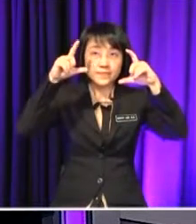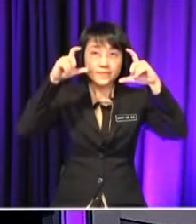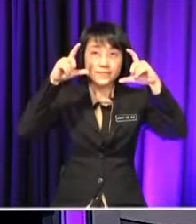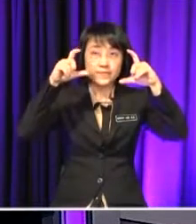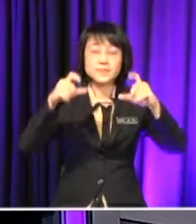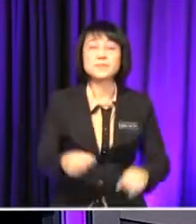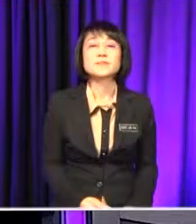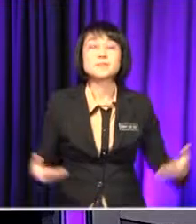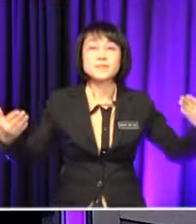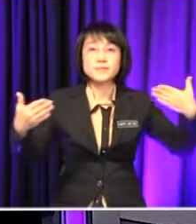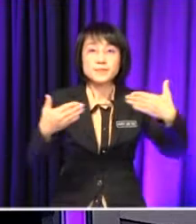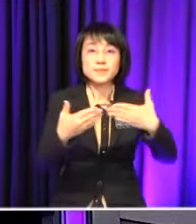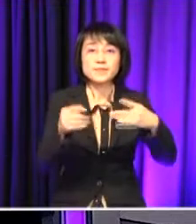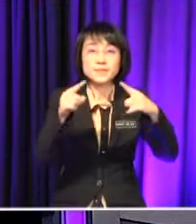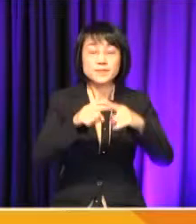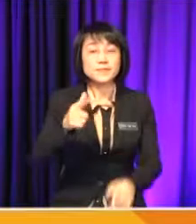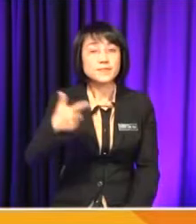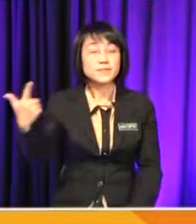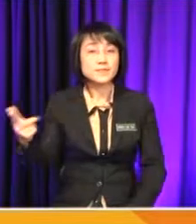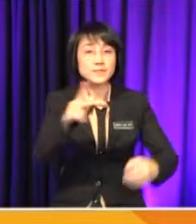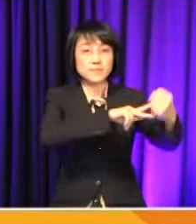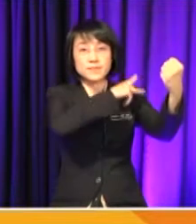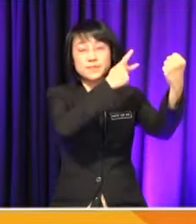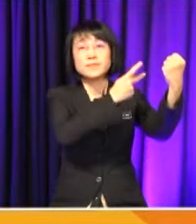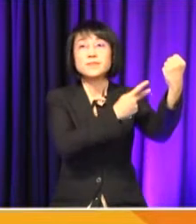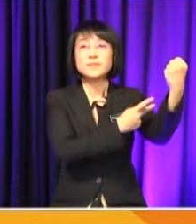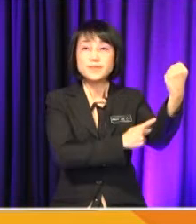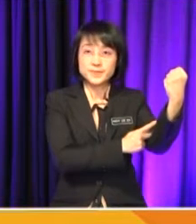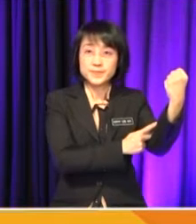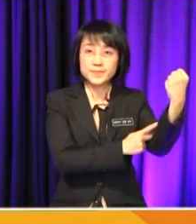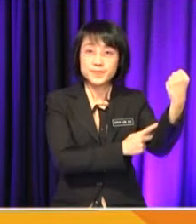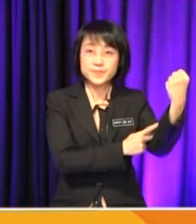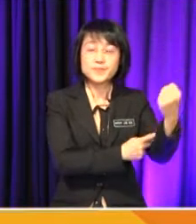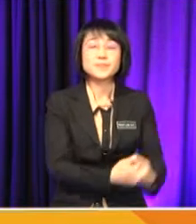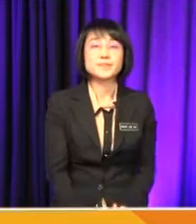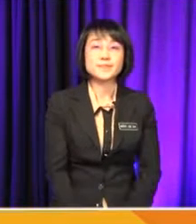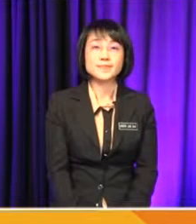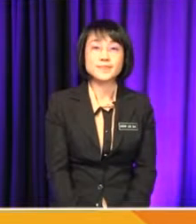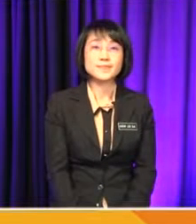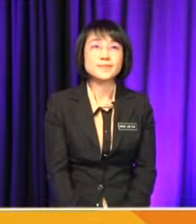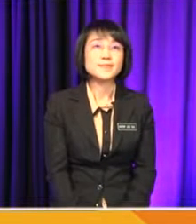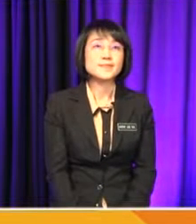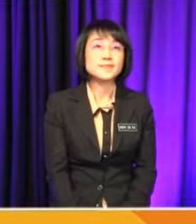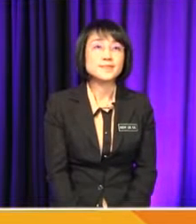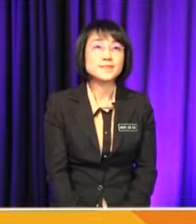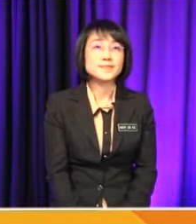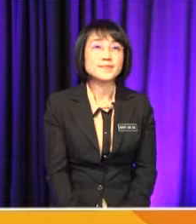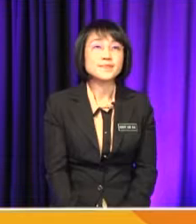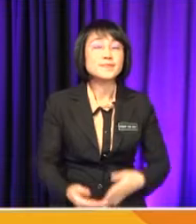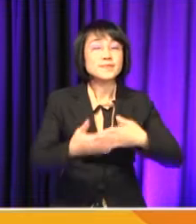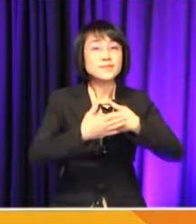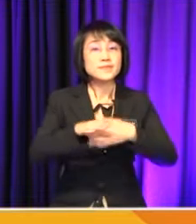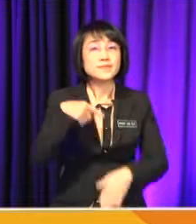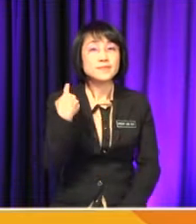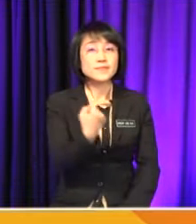kuasa. Okey, keempat-empat perlu disambungkan kepada bekalan kuasa. Okey, selepas kita dah